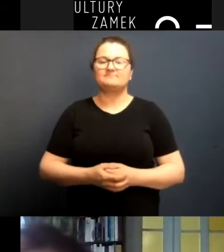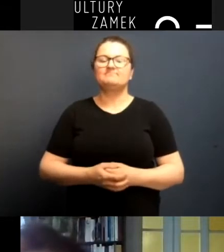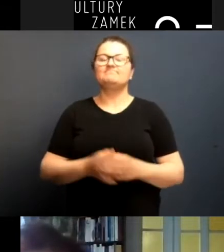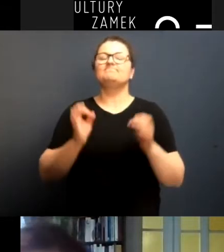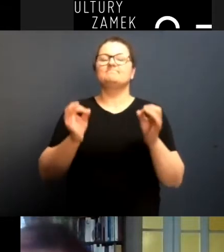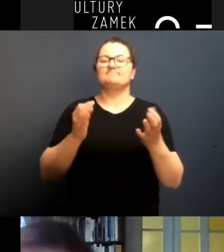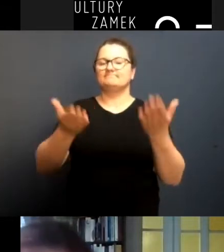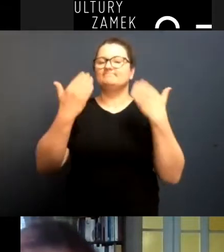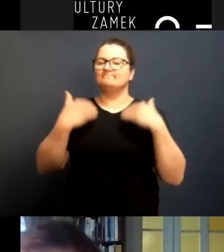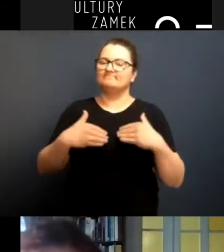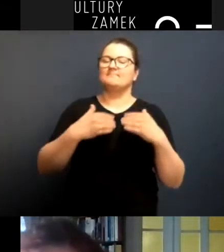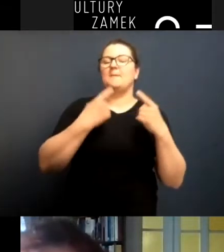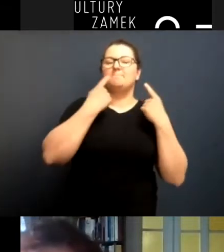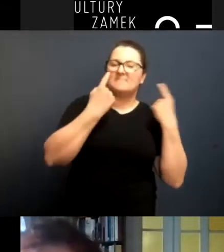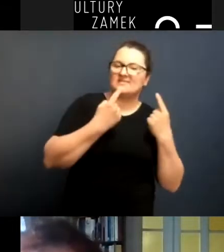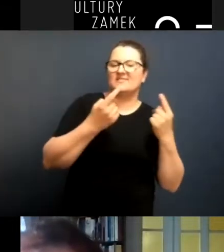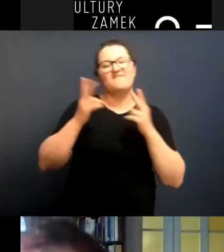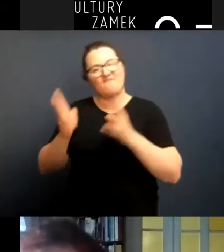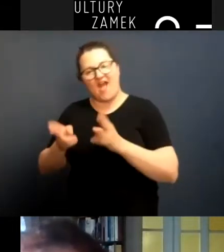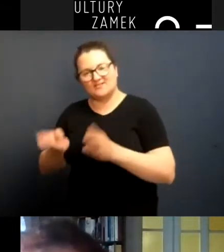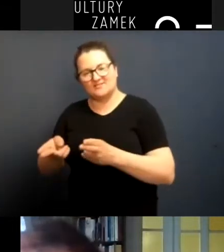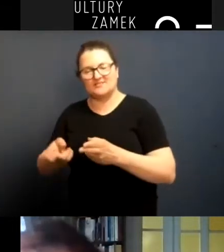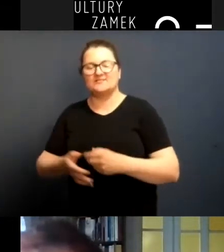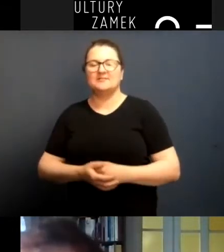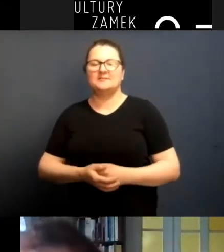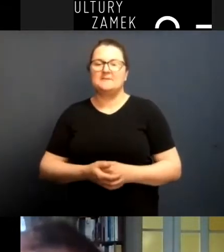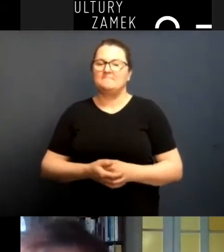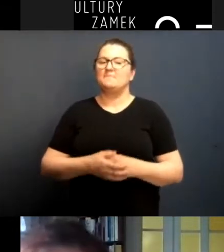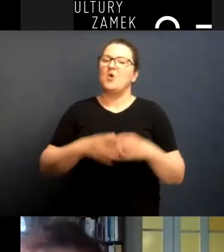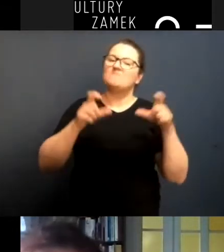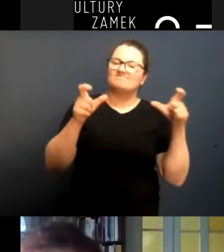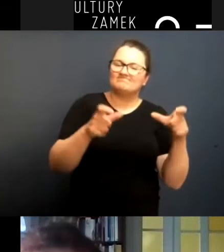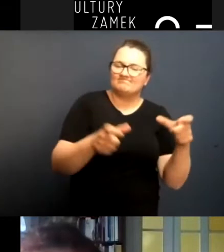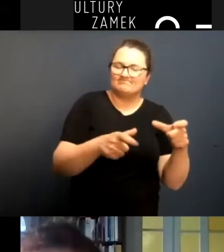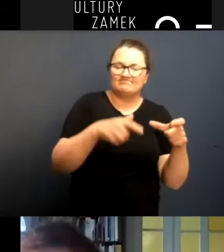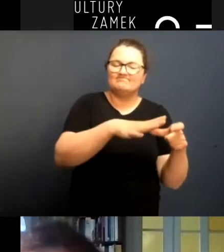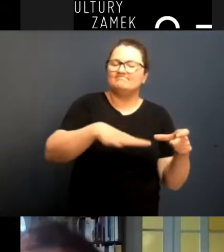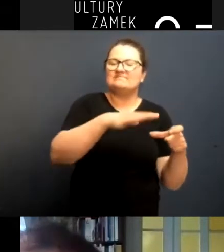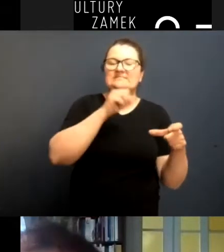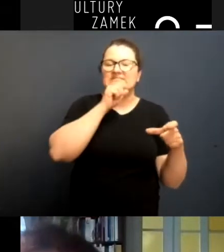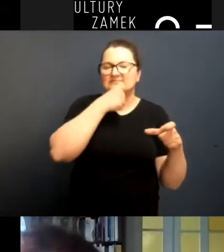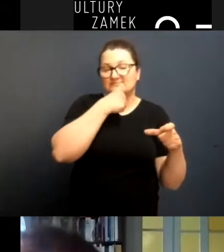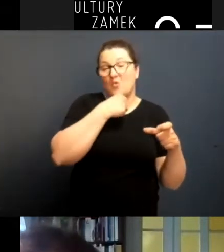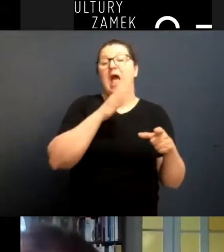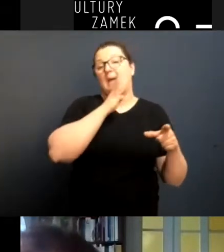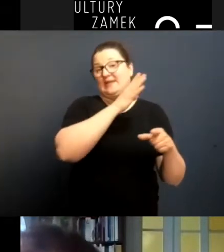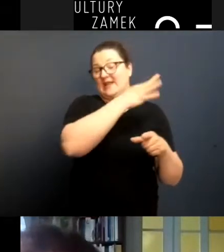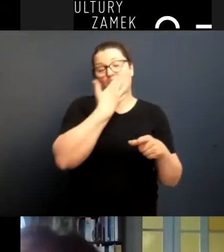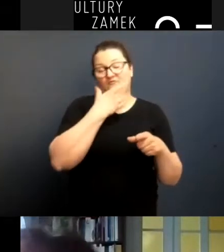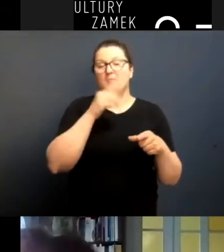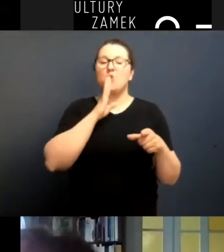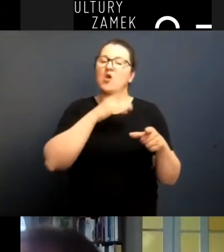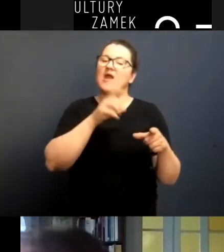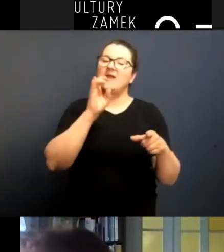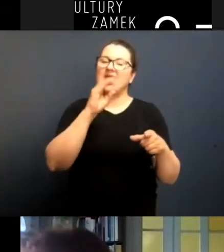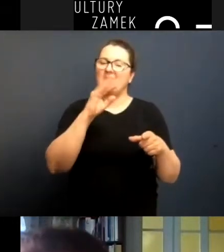No i przechodzimy do tych mitów i faktów. Ta gettoizacja starości, bo tak